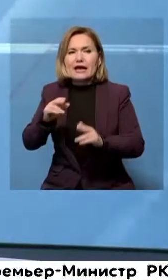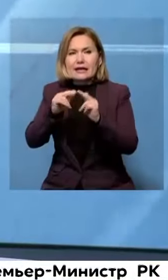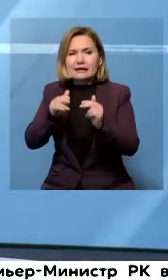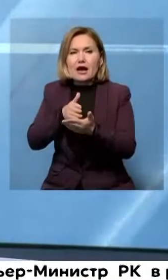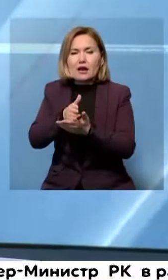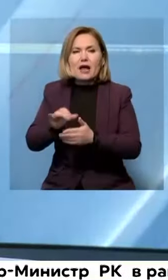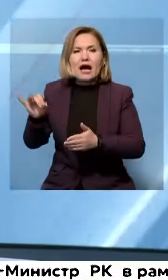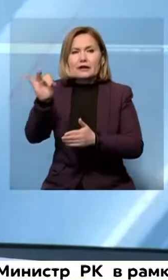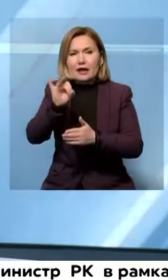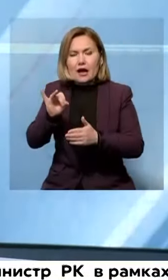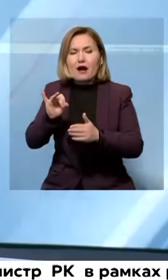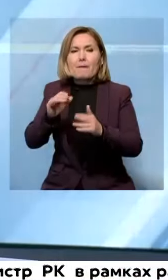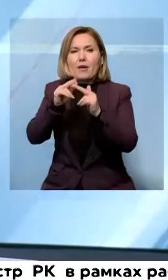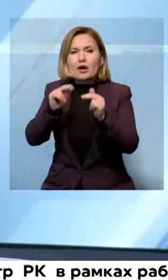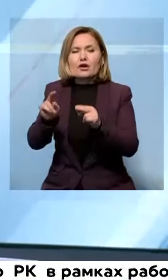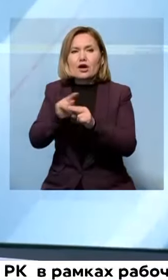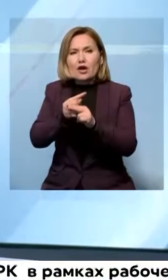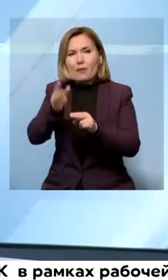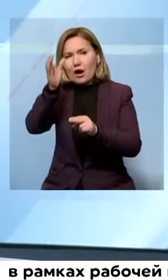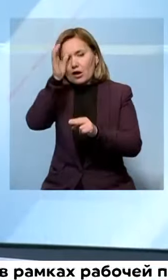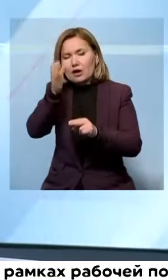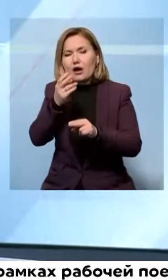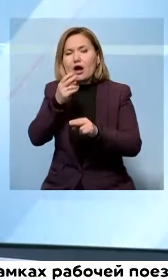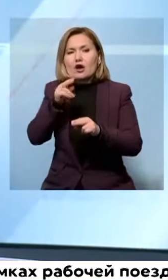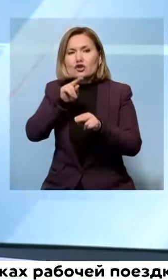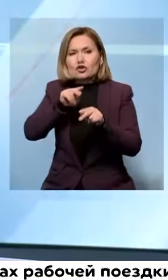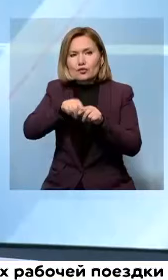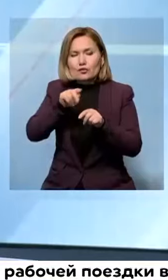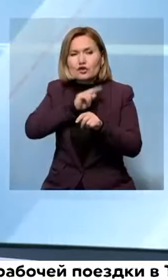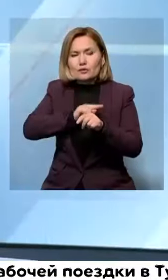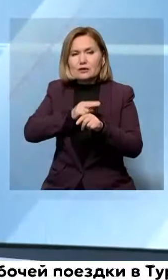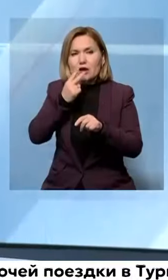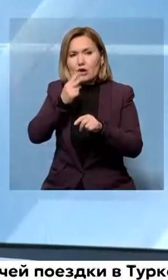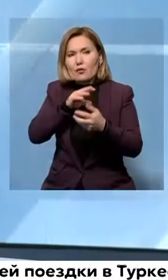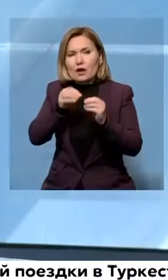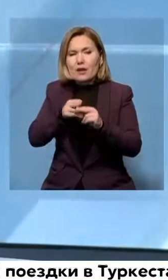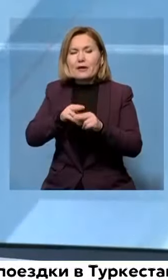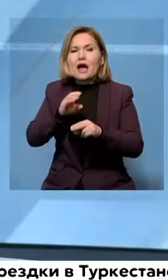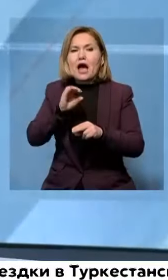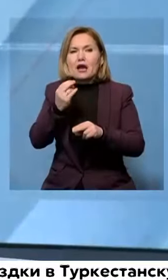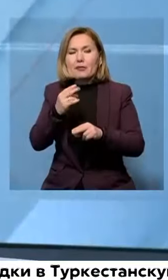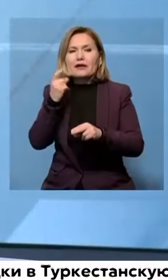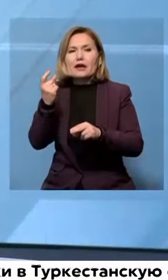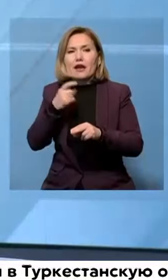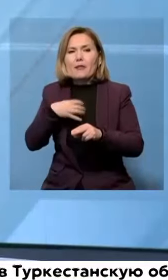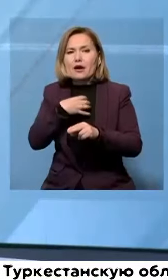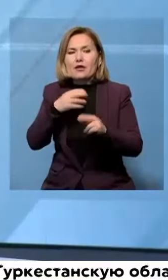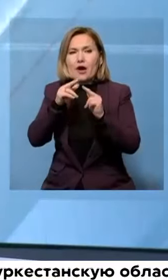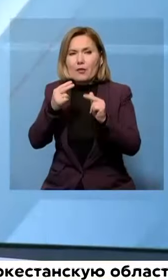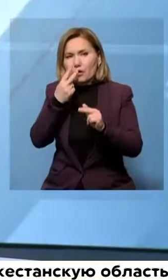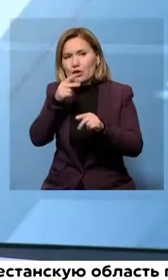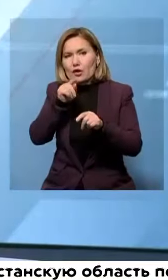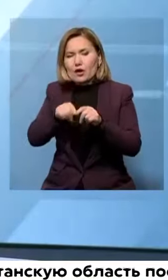тарихи нысанда жүргізіліп жатқан ғылыми зерттеу жұмыстарымен танысты. Одан кейін бірнеше әлеуметтік экономикалық маңыз бар нысандарда